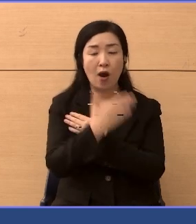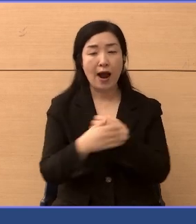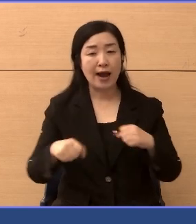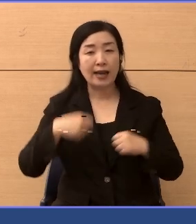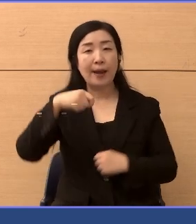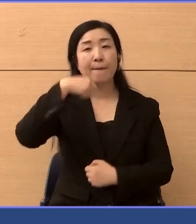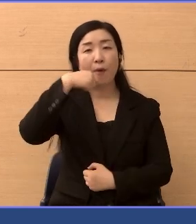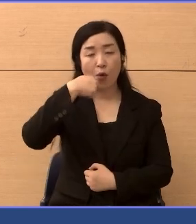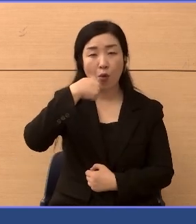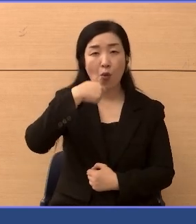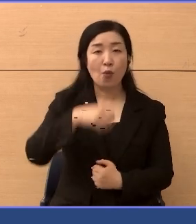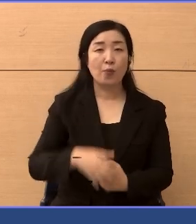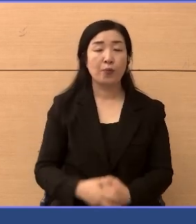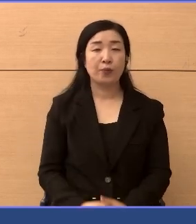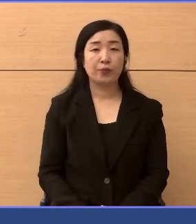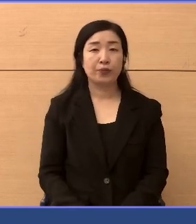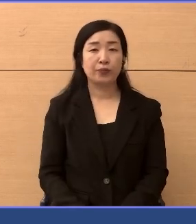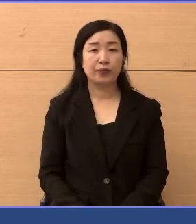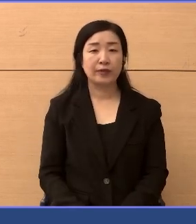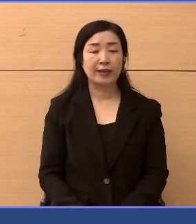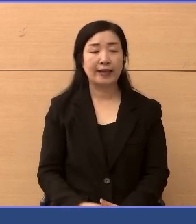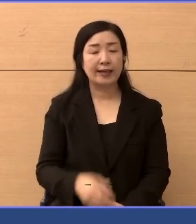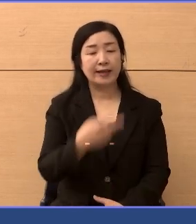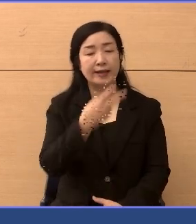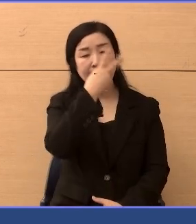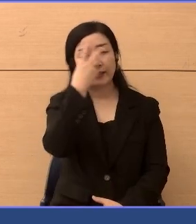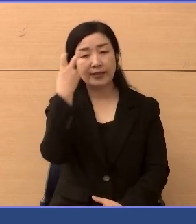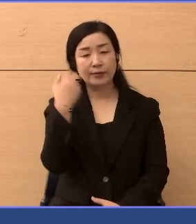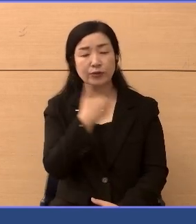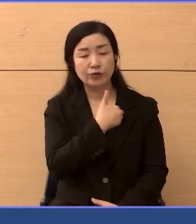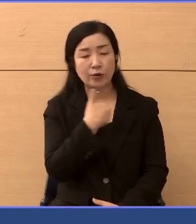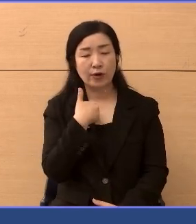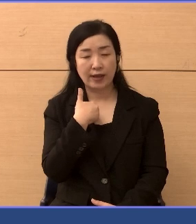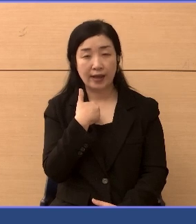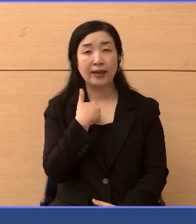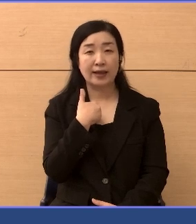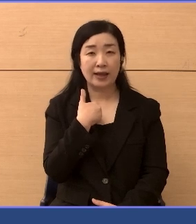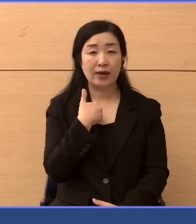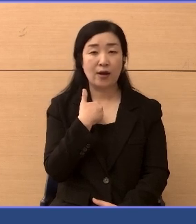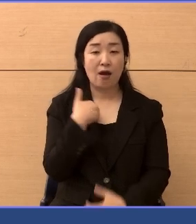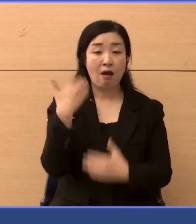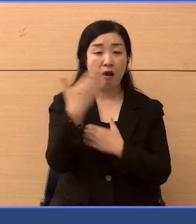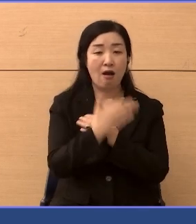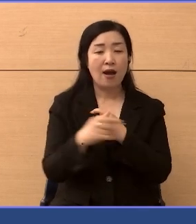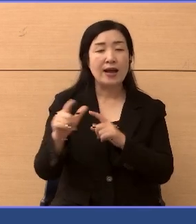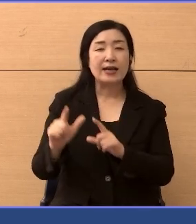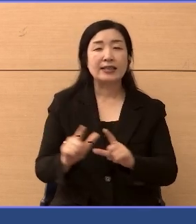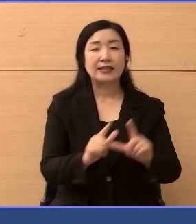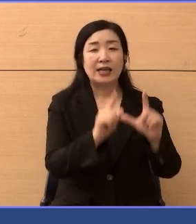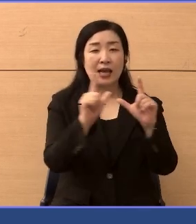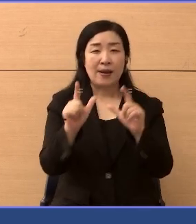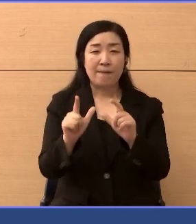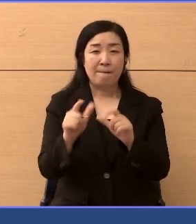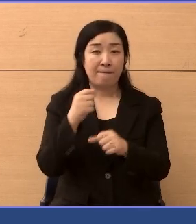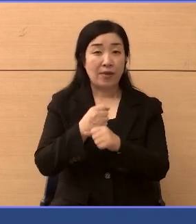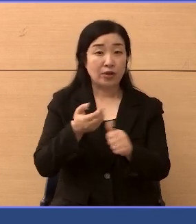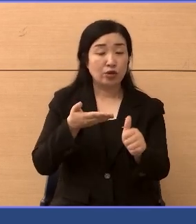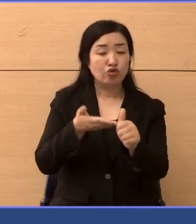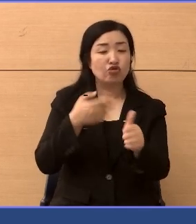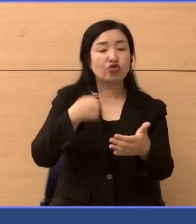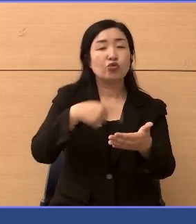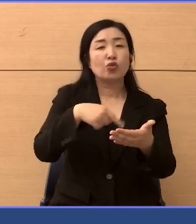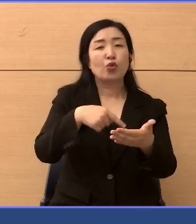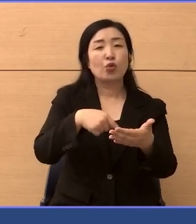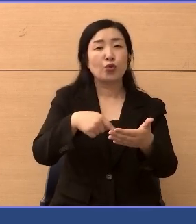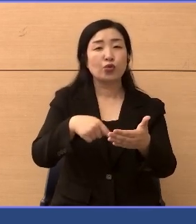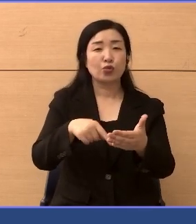getting enough 먹고 sleep, and generally 잠을 충분히 leading a 자고 healthy life. And 건강한 parents have an 삶을 important 살아갈 role 수 to 있도록 play 가르치는